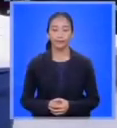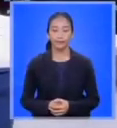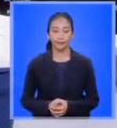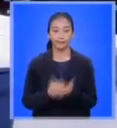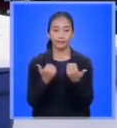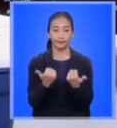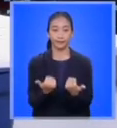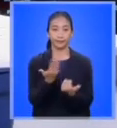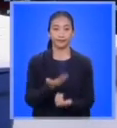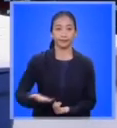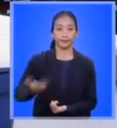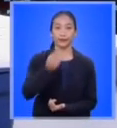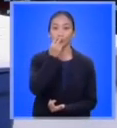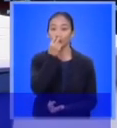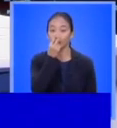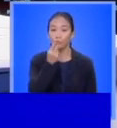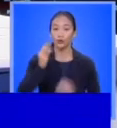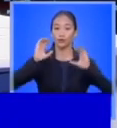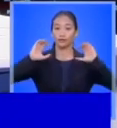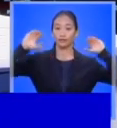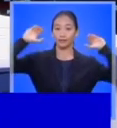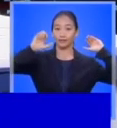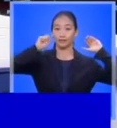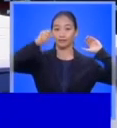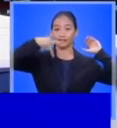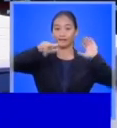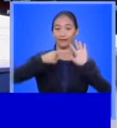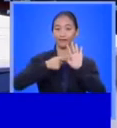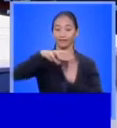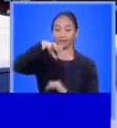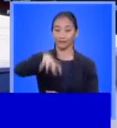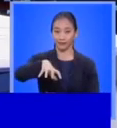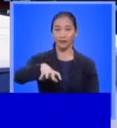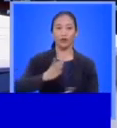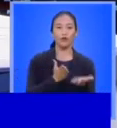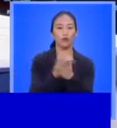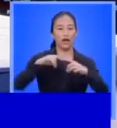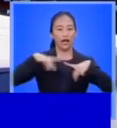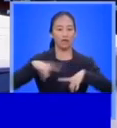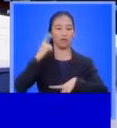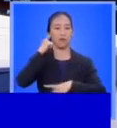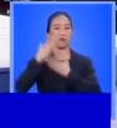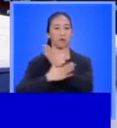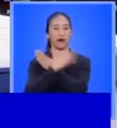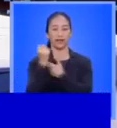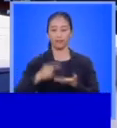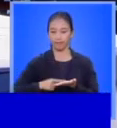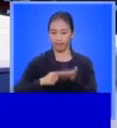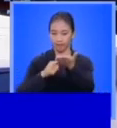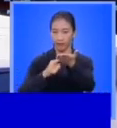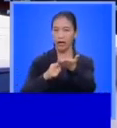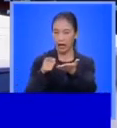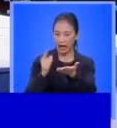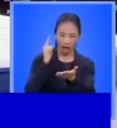วงนี้จะพาคุณผู้ชมไปที่รัฐสภานะครับฝ่ายค้านได้เริกงามยามดีนะครับยื่นอภิปรายก็คือยื่นยติขอเปิดอภิปรายไม่ไว้วางใ